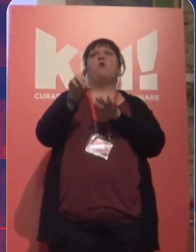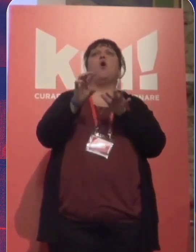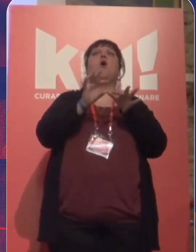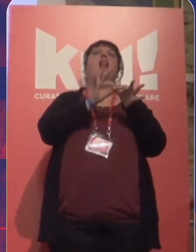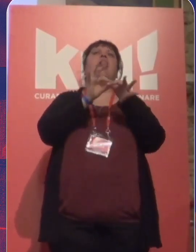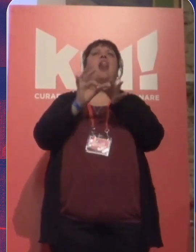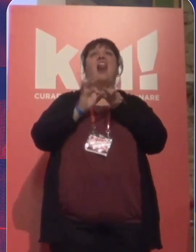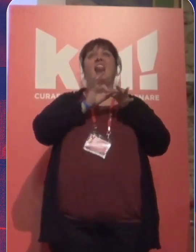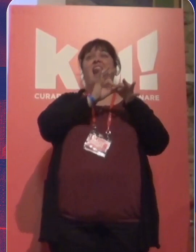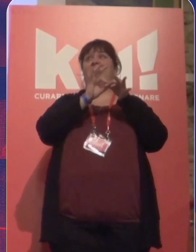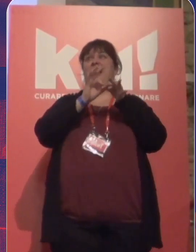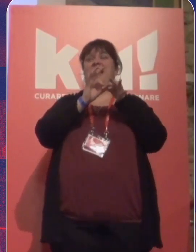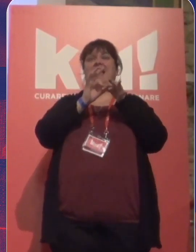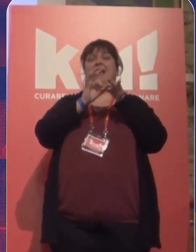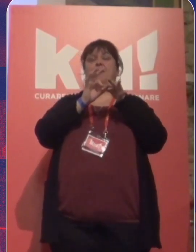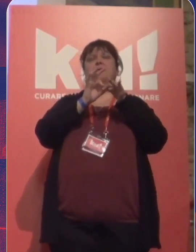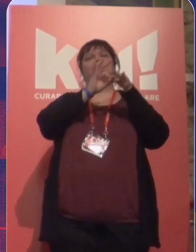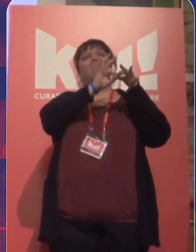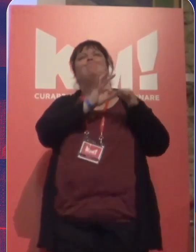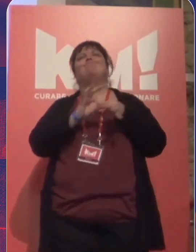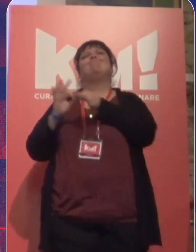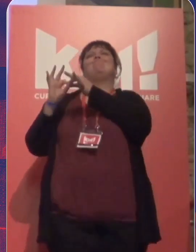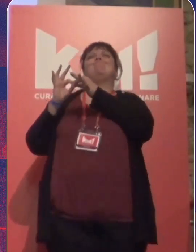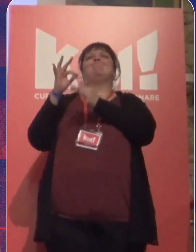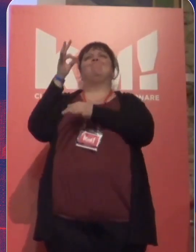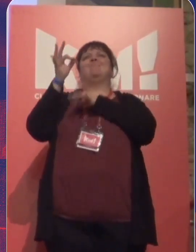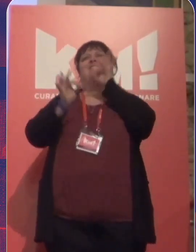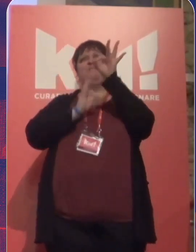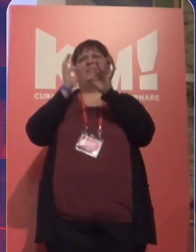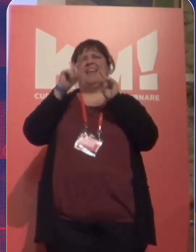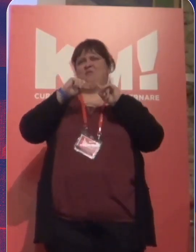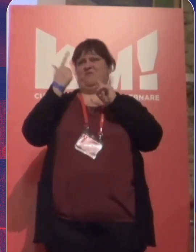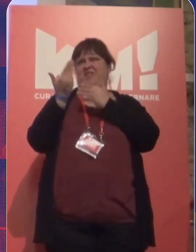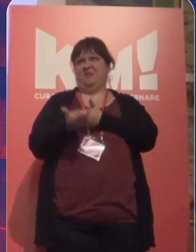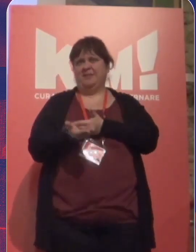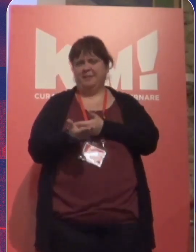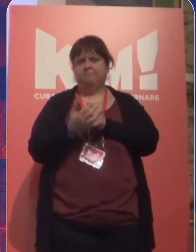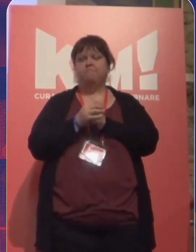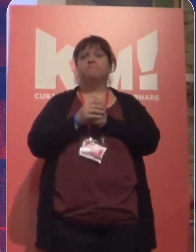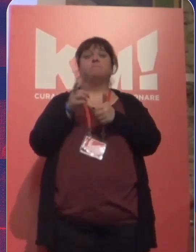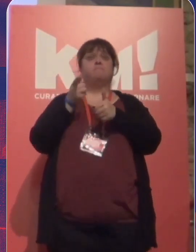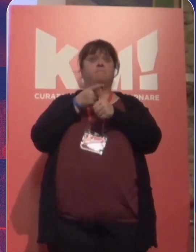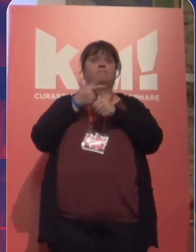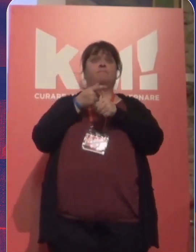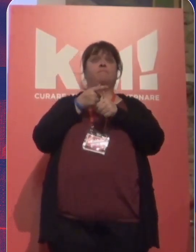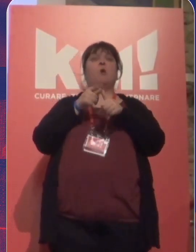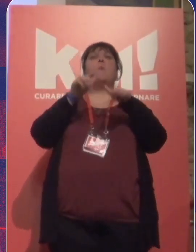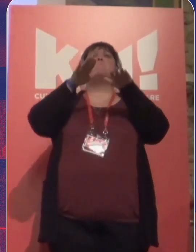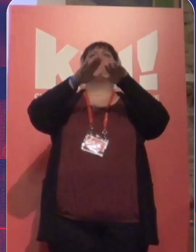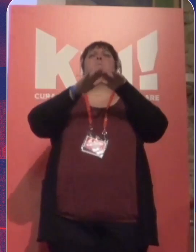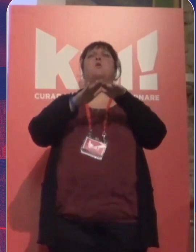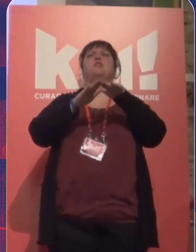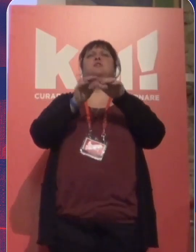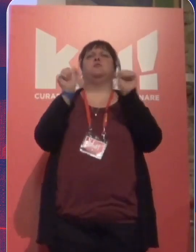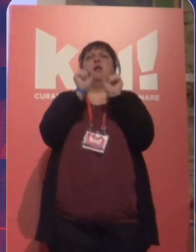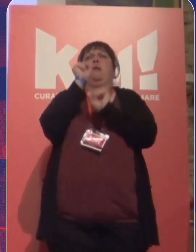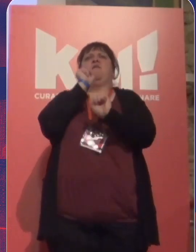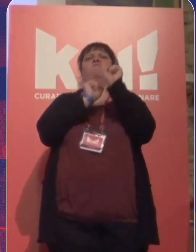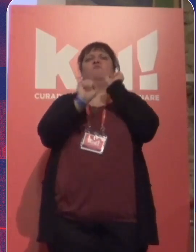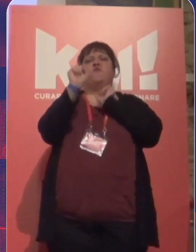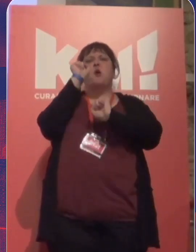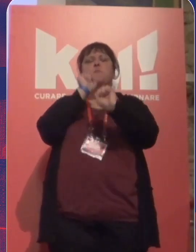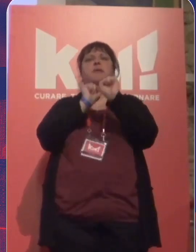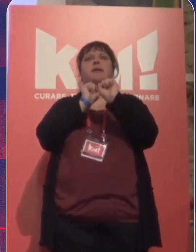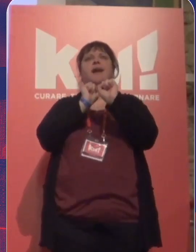impostato beh il primo lo abbiamo già citato e la protezione fobica la protezione fobica gli psichiatri i